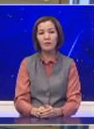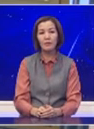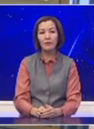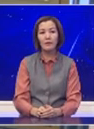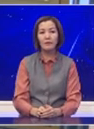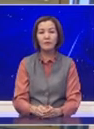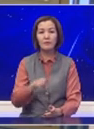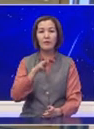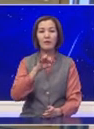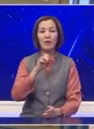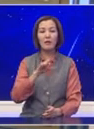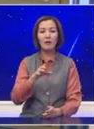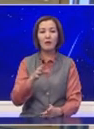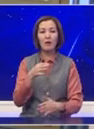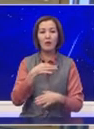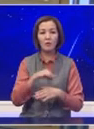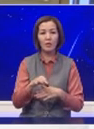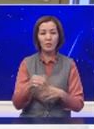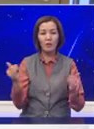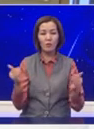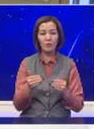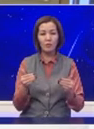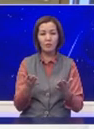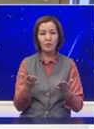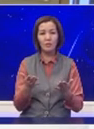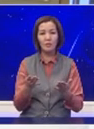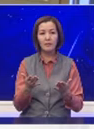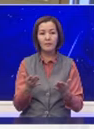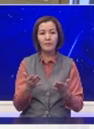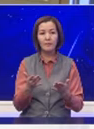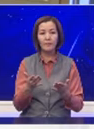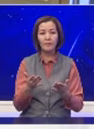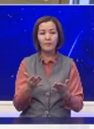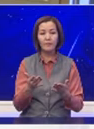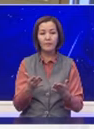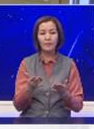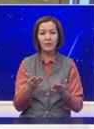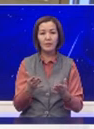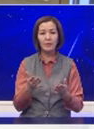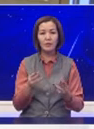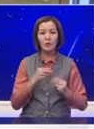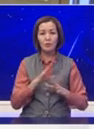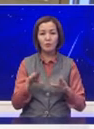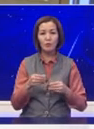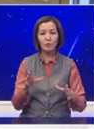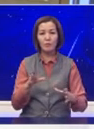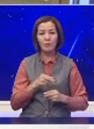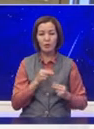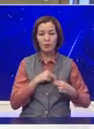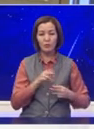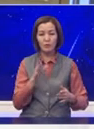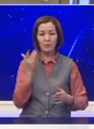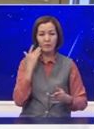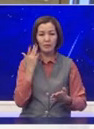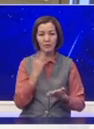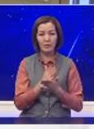Осы Талғар ауданындағы агробизнес колледжінің ұжымымен жақсы қатынаста жұмыс істейміз. Олардың бізге беріп жатқан көмектері өте